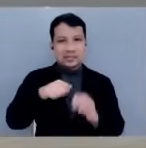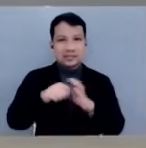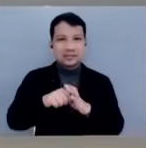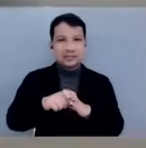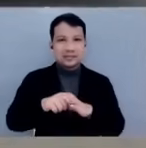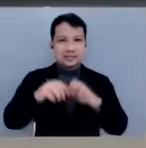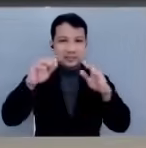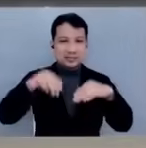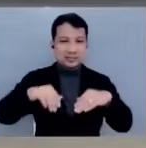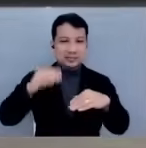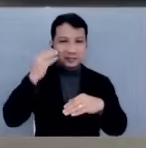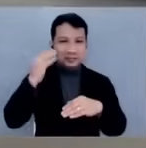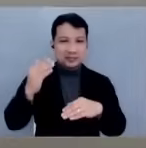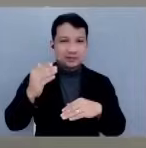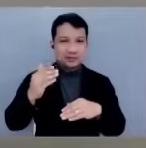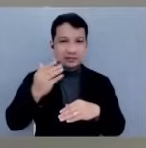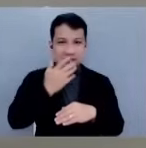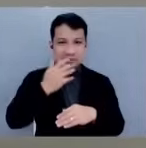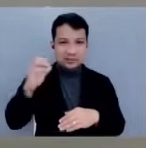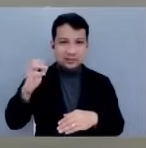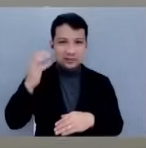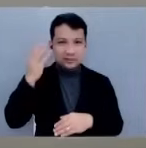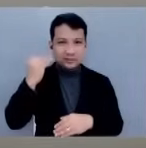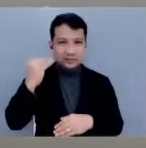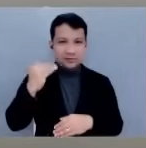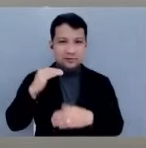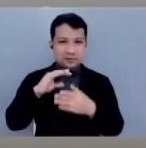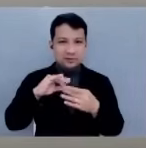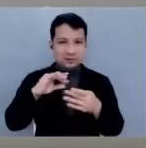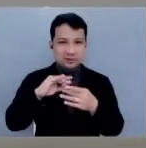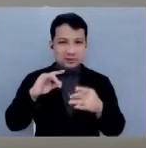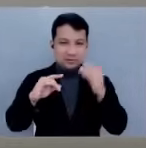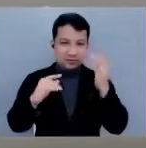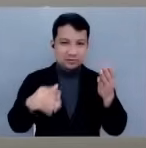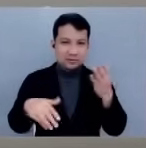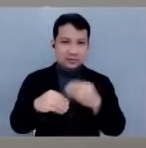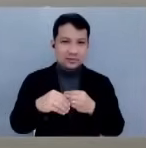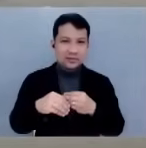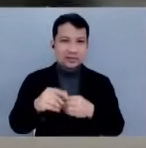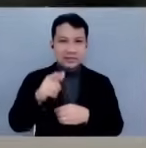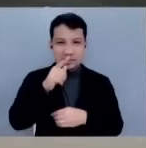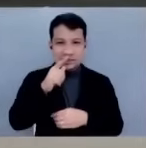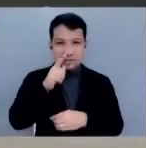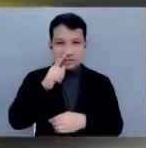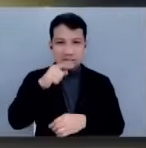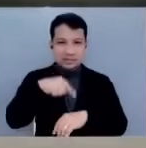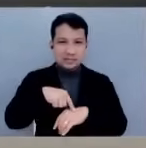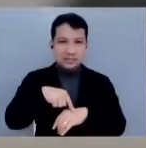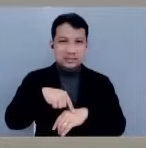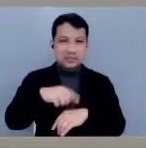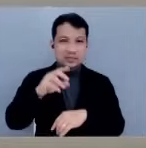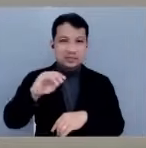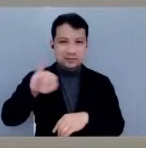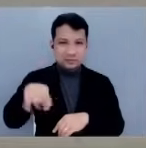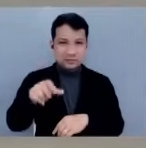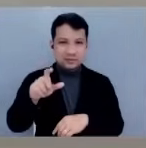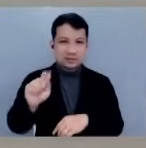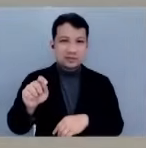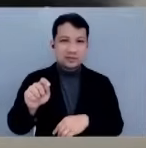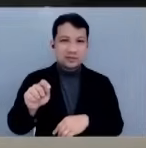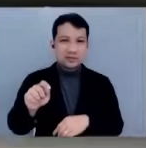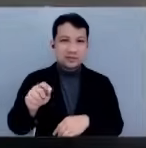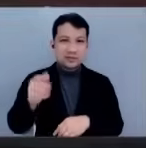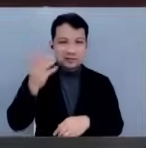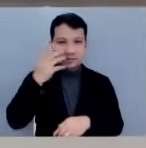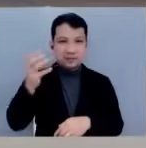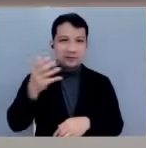at takot sa araw. Oy, kwento ng uploader. Lunchtime nila ito sa OJT. Matindi ang sikat